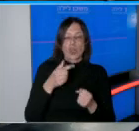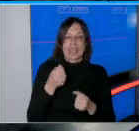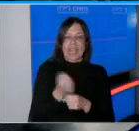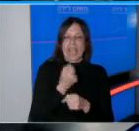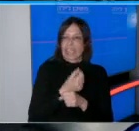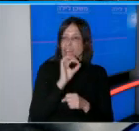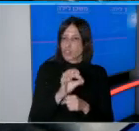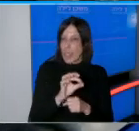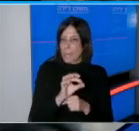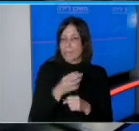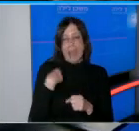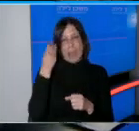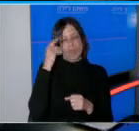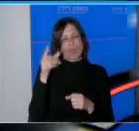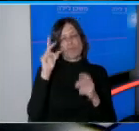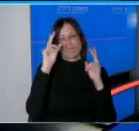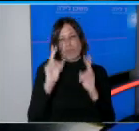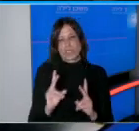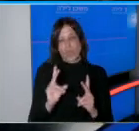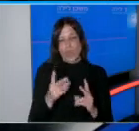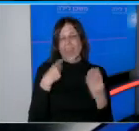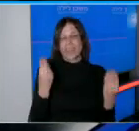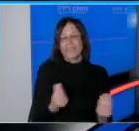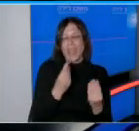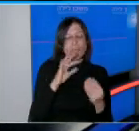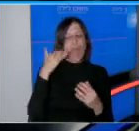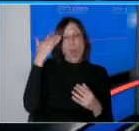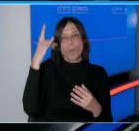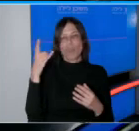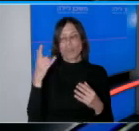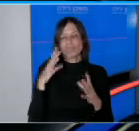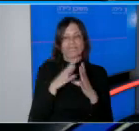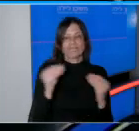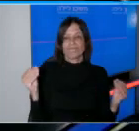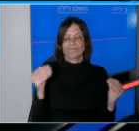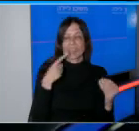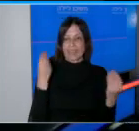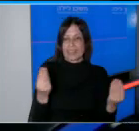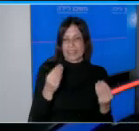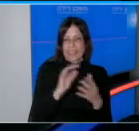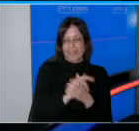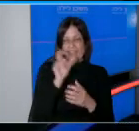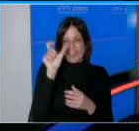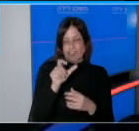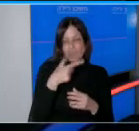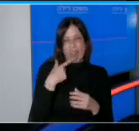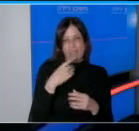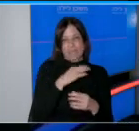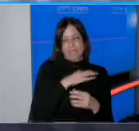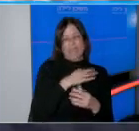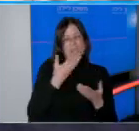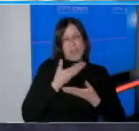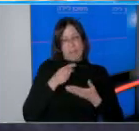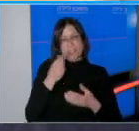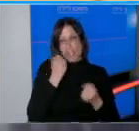שלהם נהרסת, הלימודים שלהם הופסקו, כל הדברים פתאום, כל החלומות נמסים, והחבר'ה האלה סופגים את זה נורא נורא קשה. שוב, לקשישים